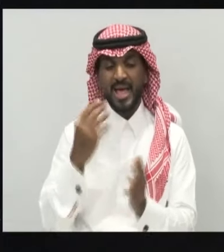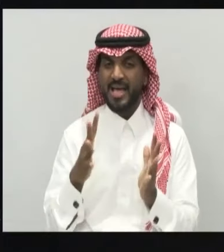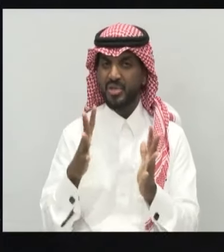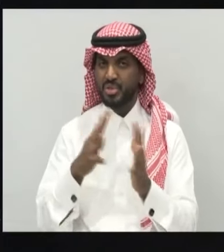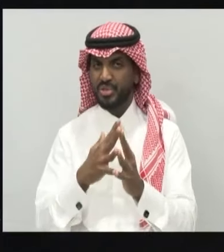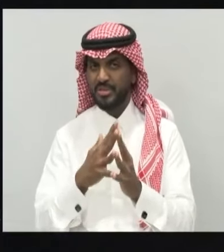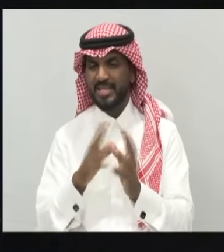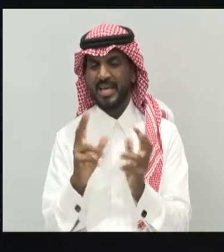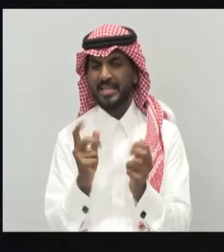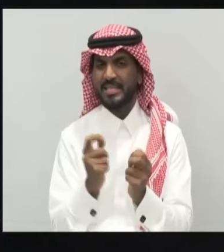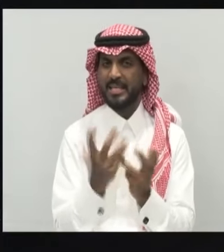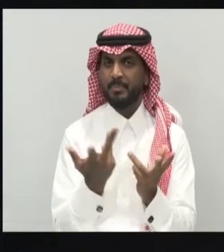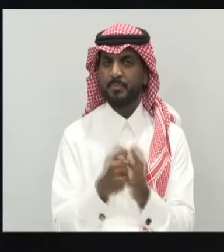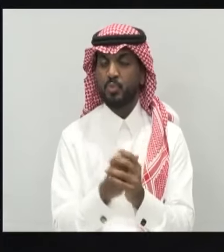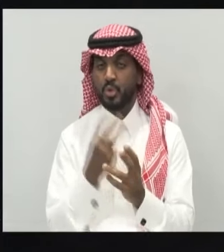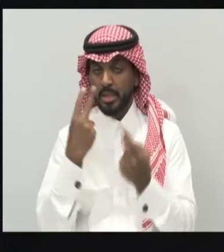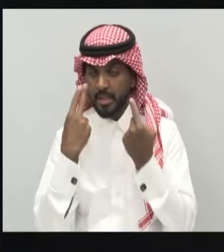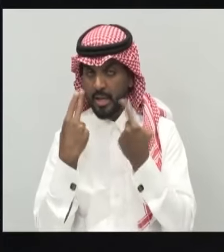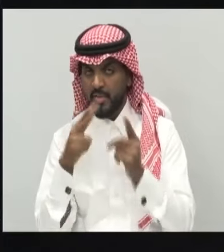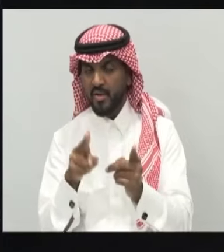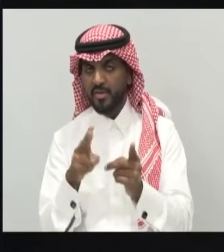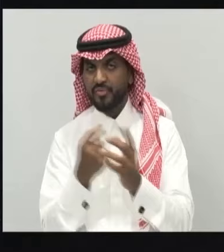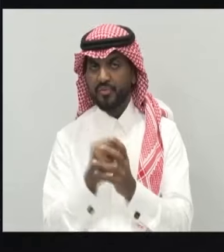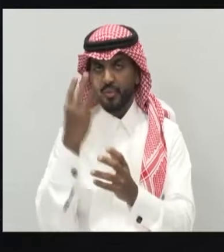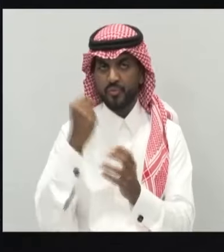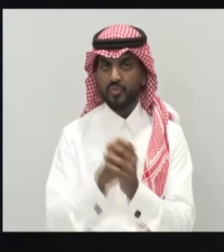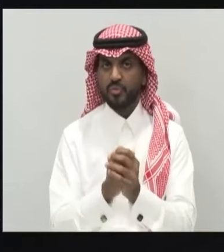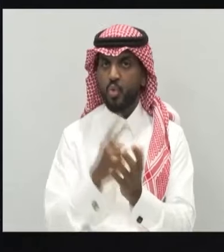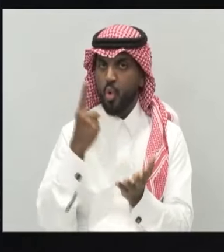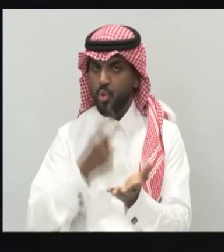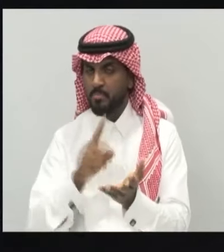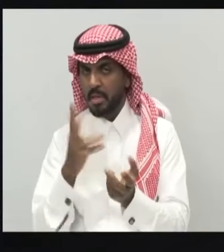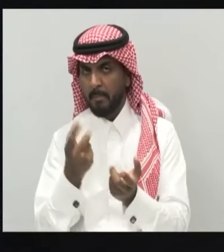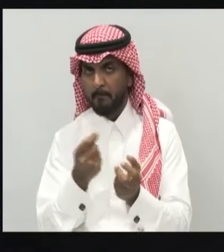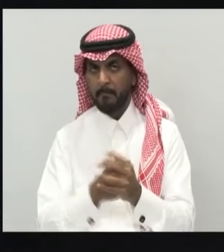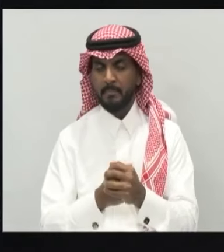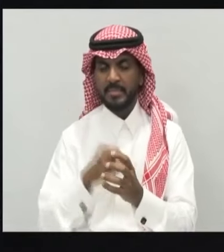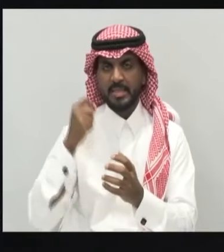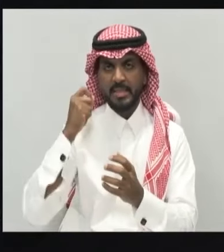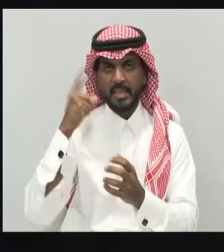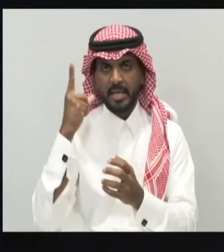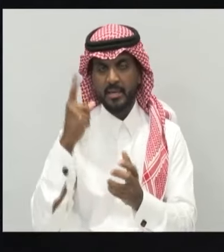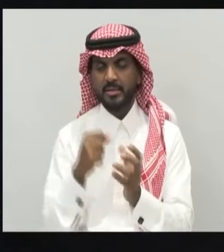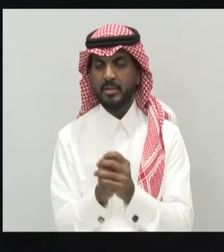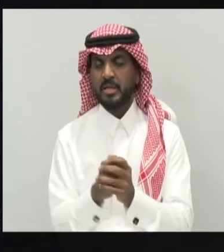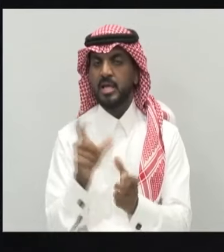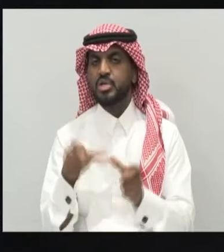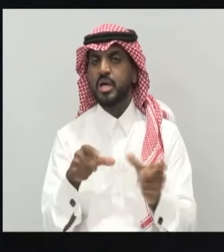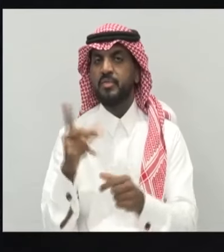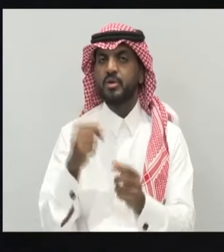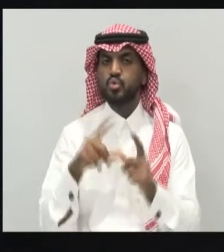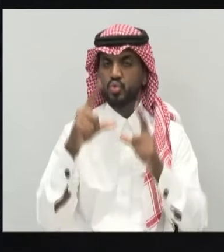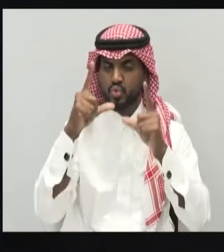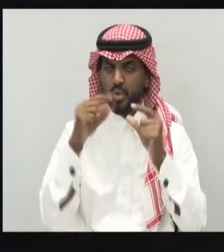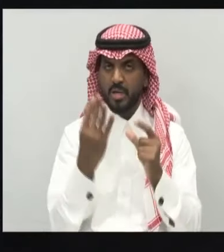الدقيق بمجرد النظر بارك الله فيك ابغاك تعطي حكم خلاص نتذكر يا ابطال الاشياء اللي اخذناها الصور